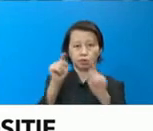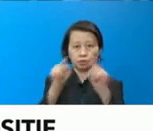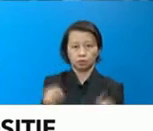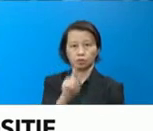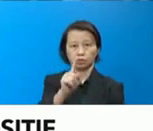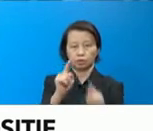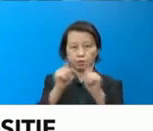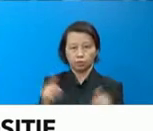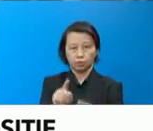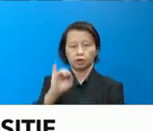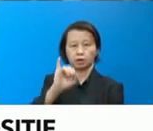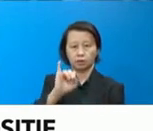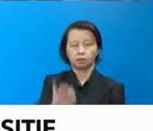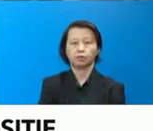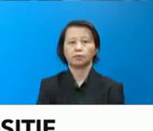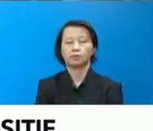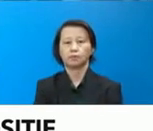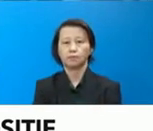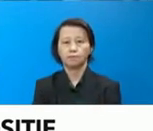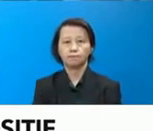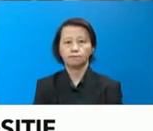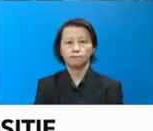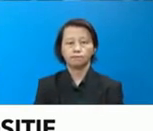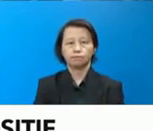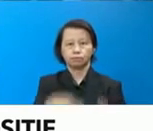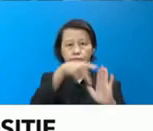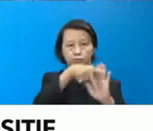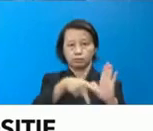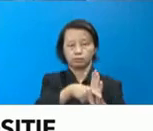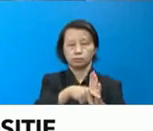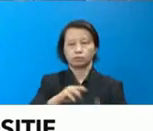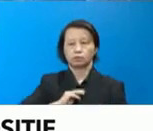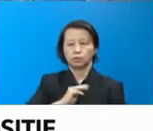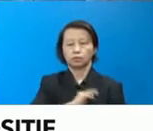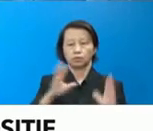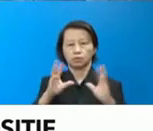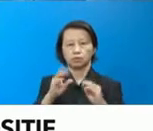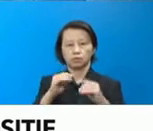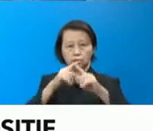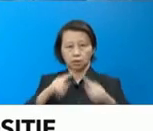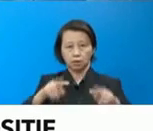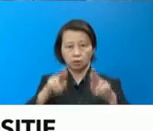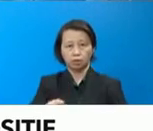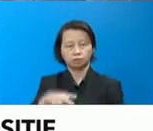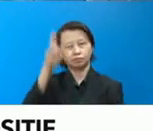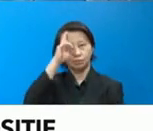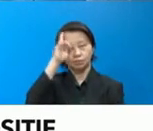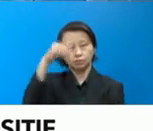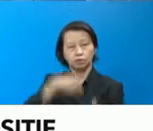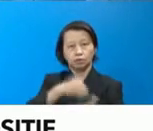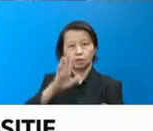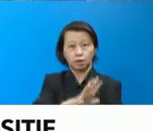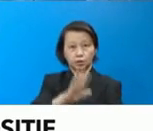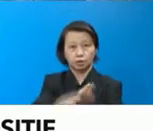Beliau berkata menembusi secukupnya menteri di jabatan Perdana Menteri beberapa jenis etika akan disekalikan dengan atau kalimat format